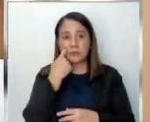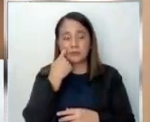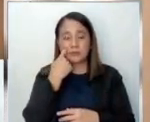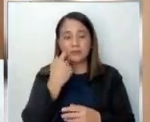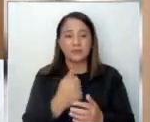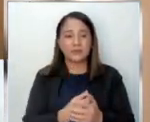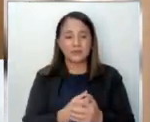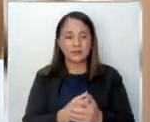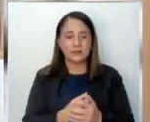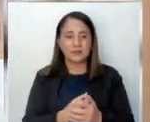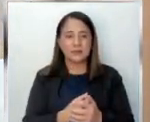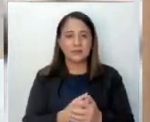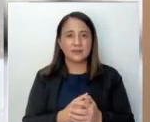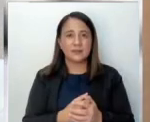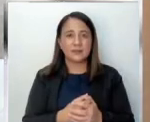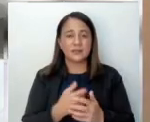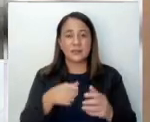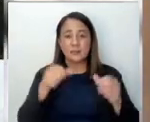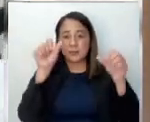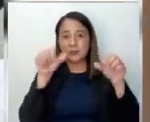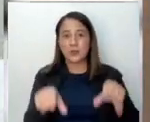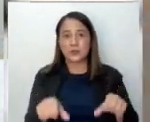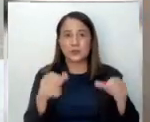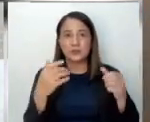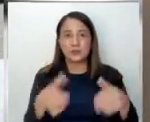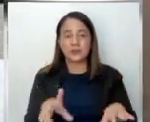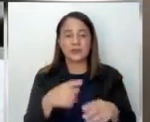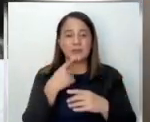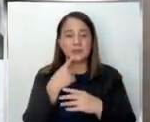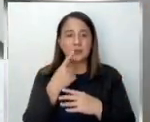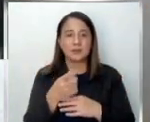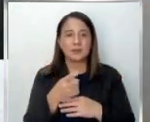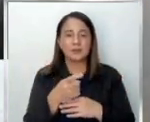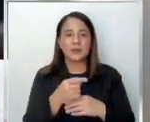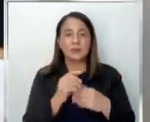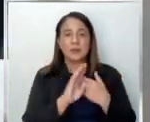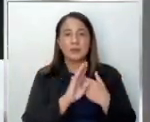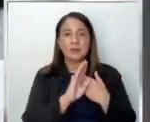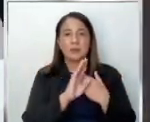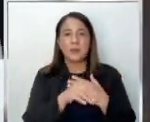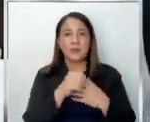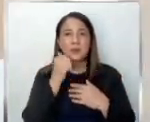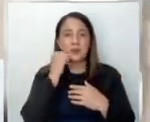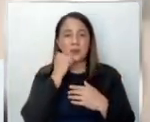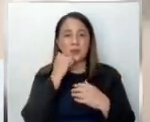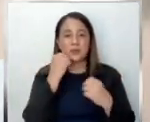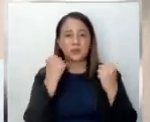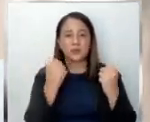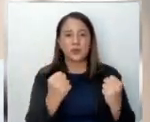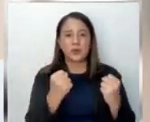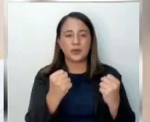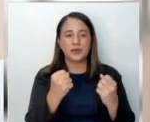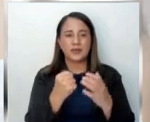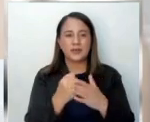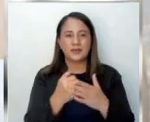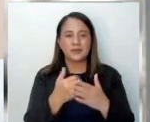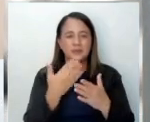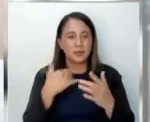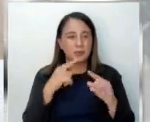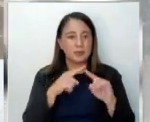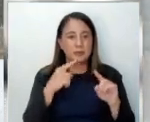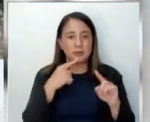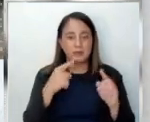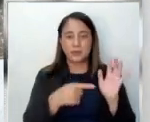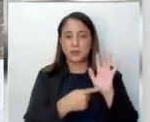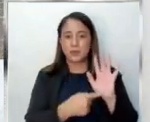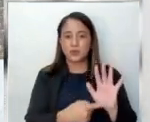Sa IG post ni Ruru, sinabi niyang the comeback is always stronger than the setback. Habang ipineflex ang kanyang gym